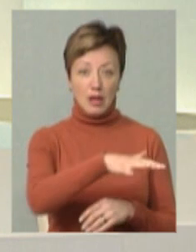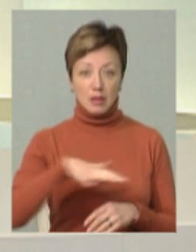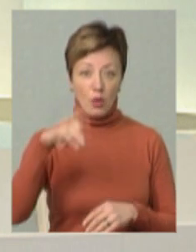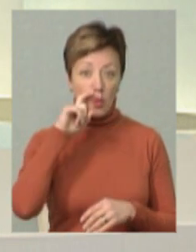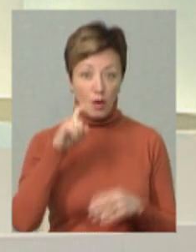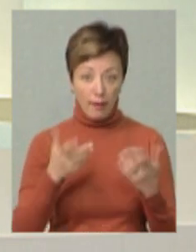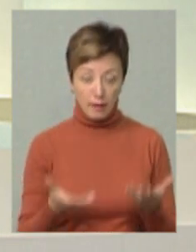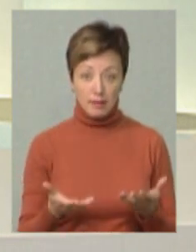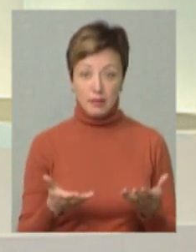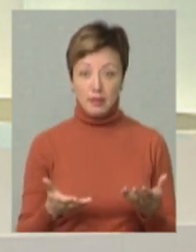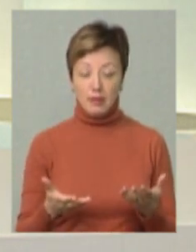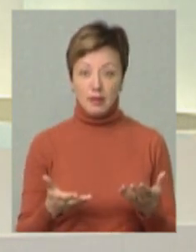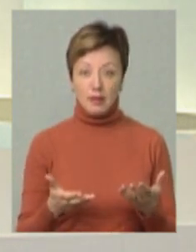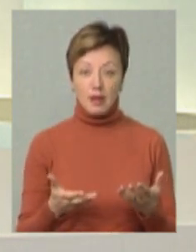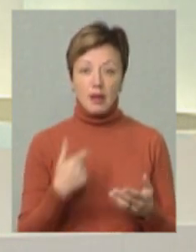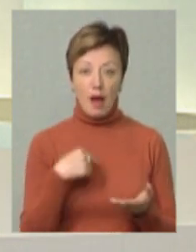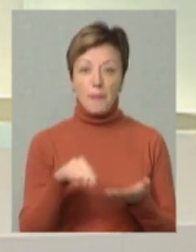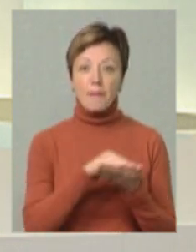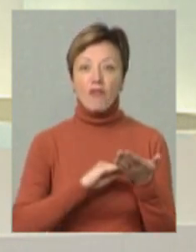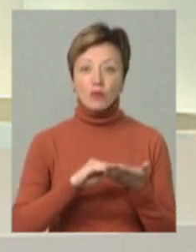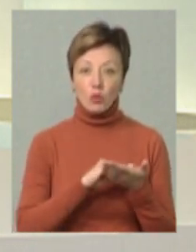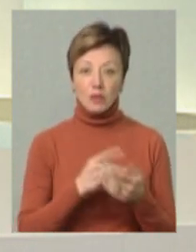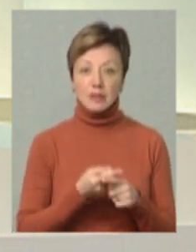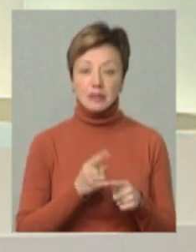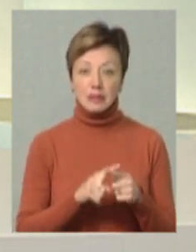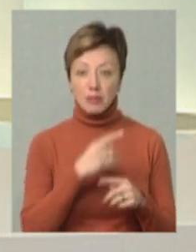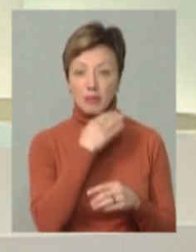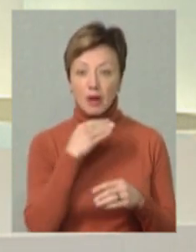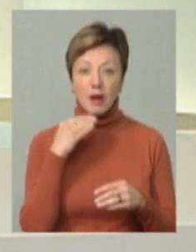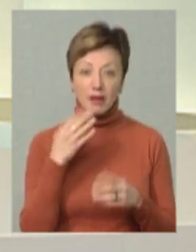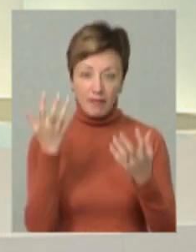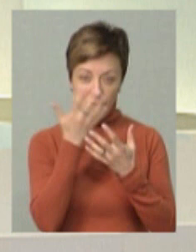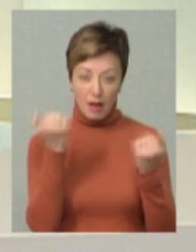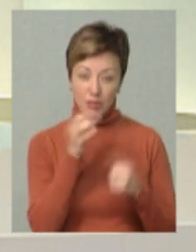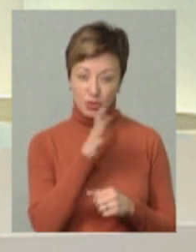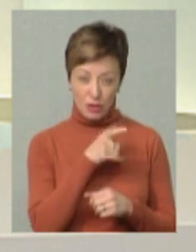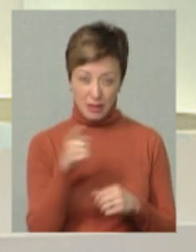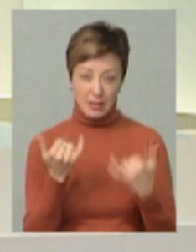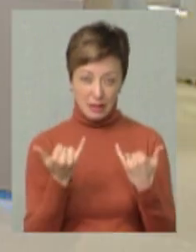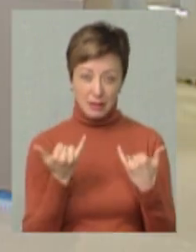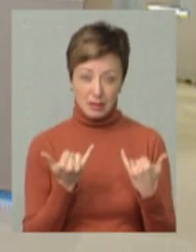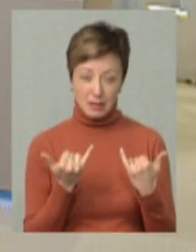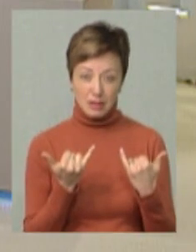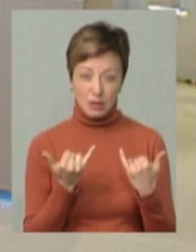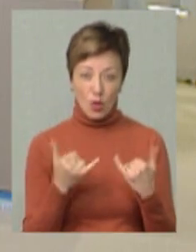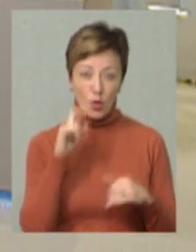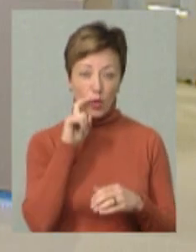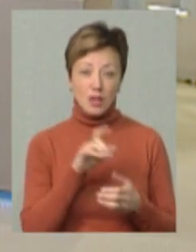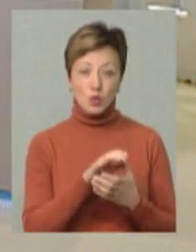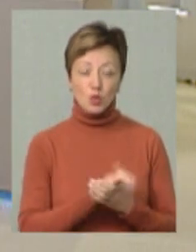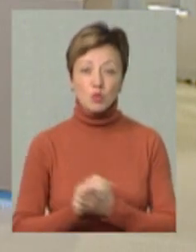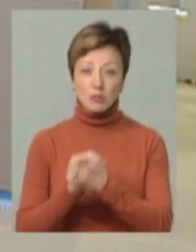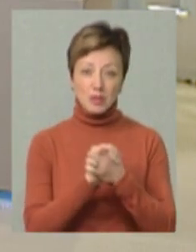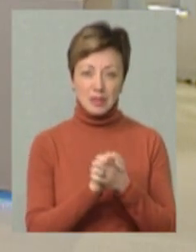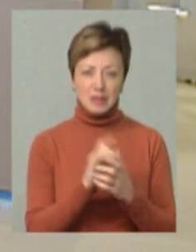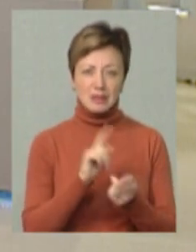І я повторюю зараз це багато, що в темні часи, а це якраз такі є темні часи українського суспільства,